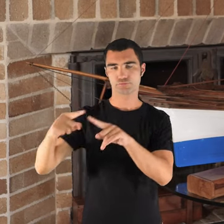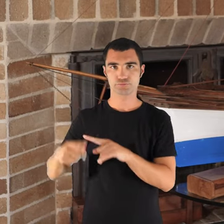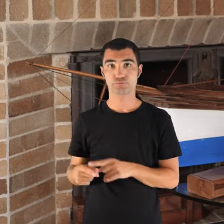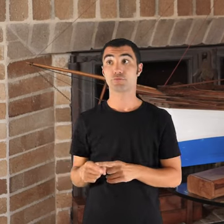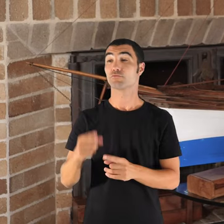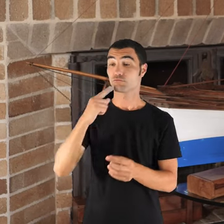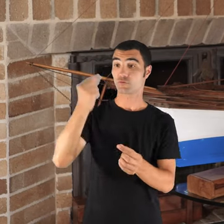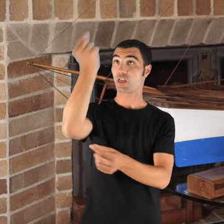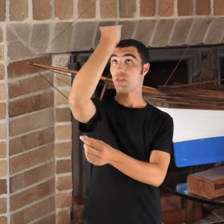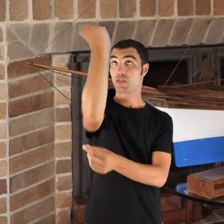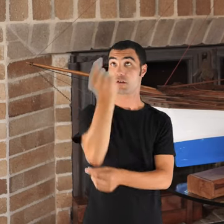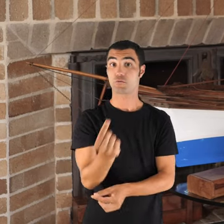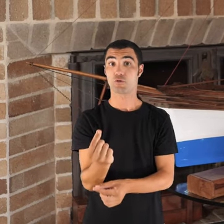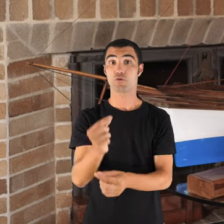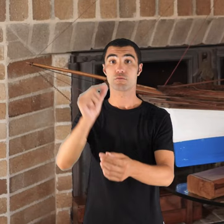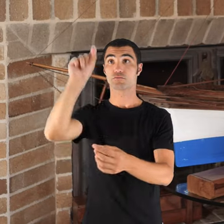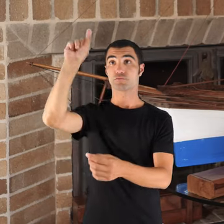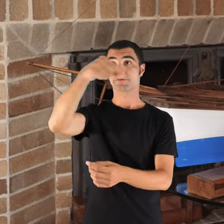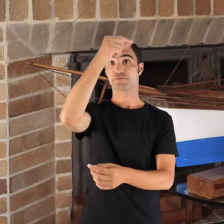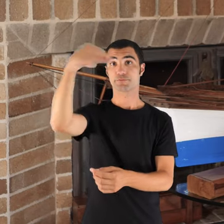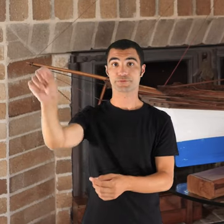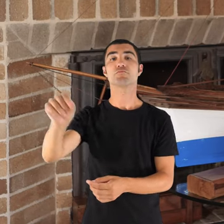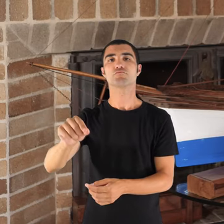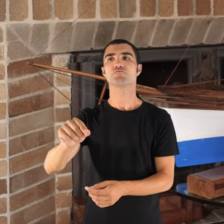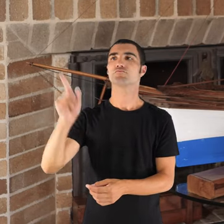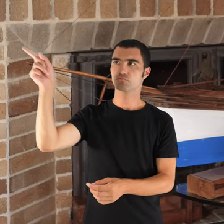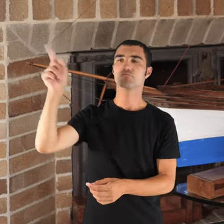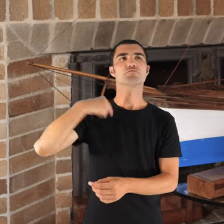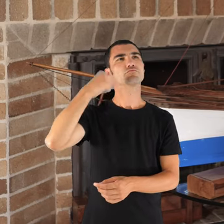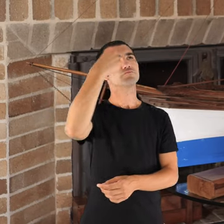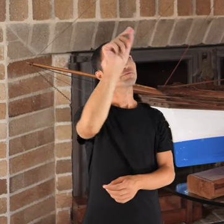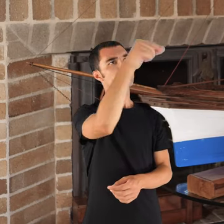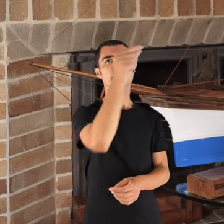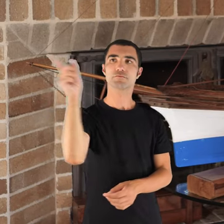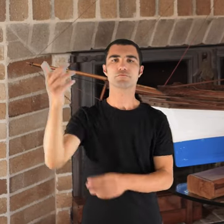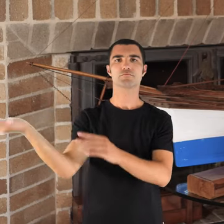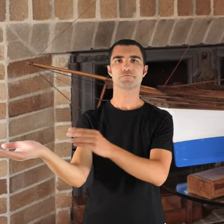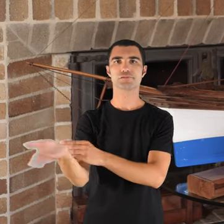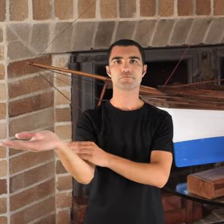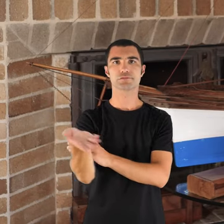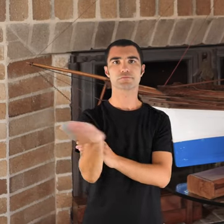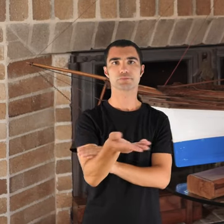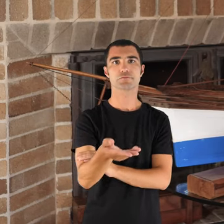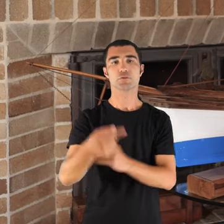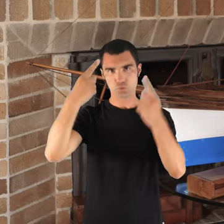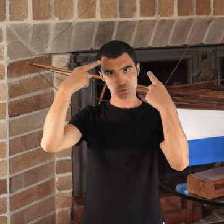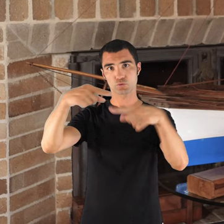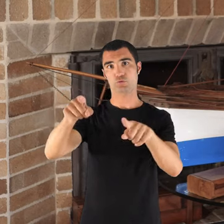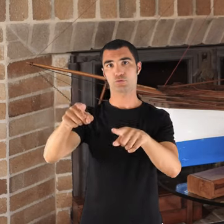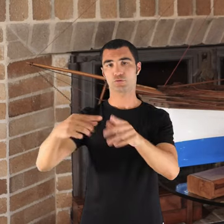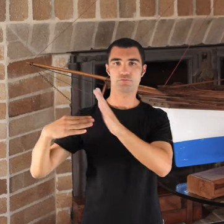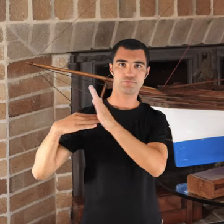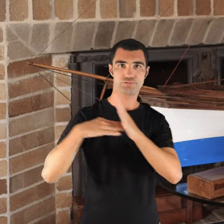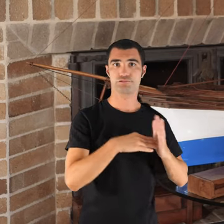vegada marcats aquests arbres, pues, els atallaven, els havies de transportar, així com